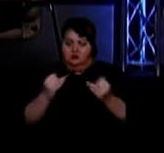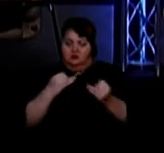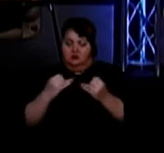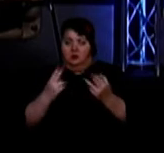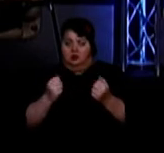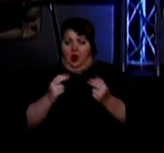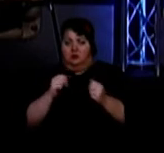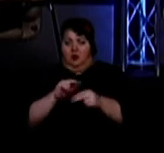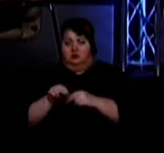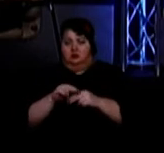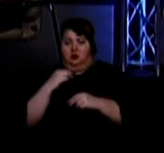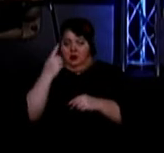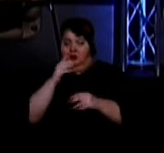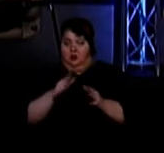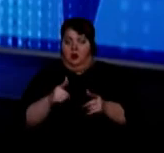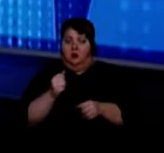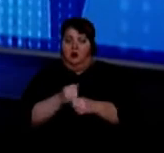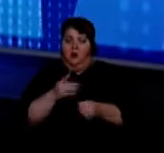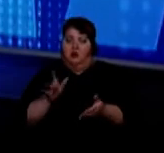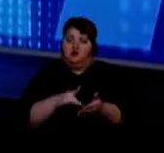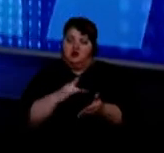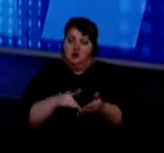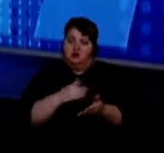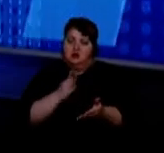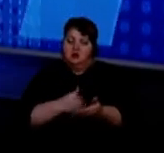індивідуальне. В неї є свій робочий зошит.